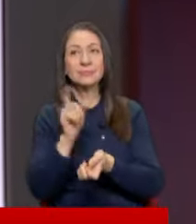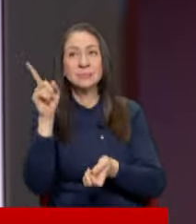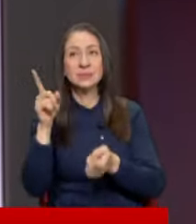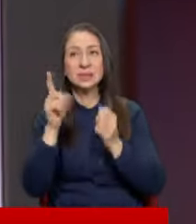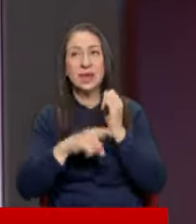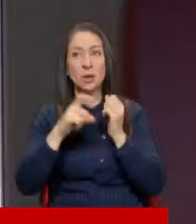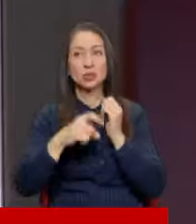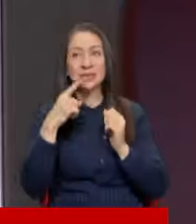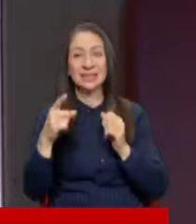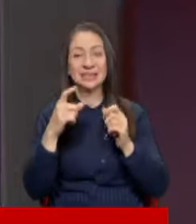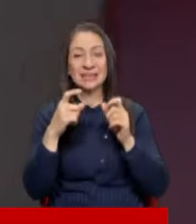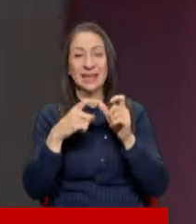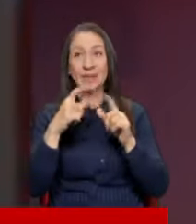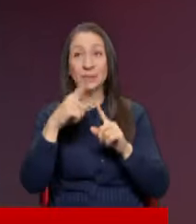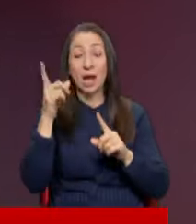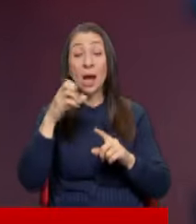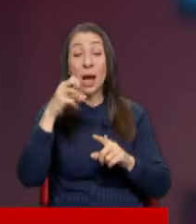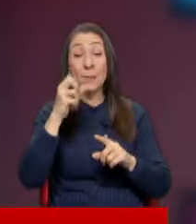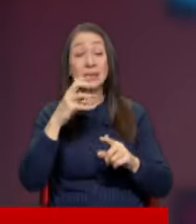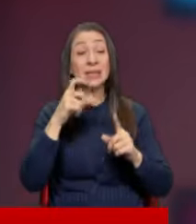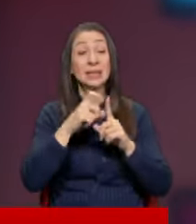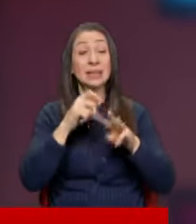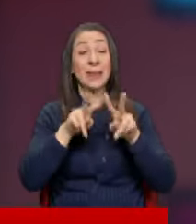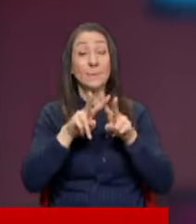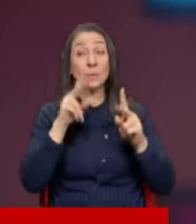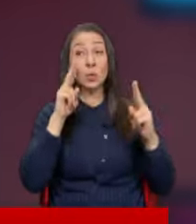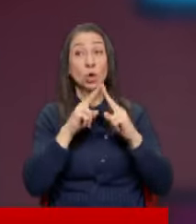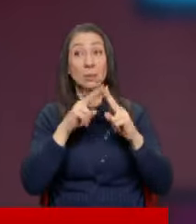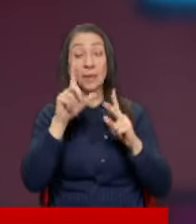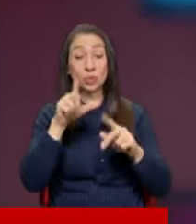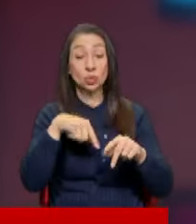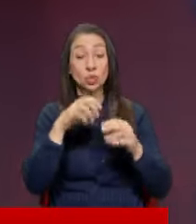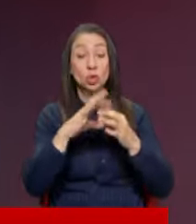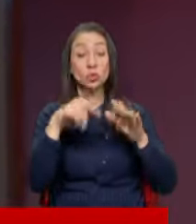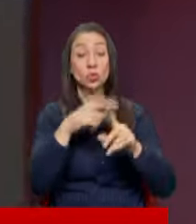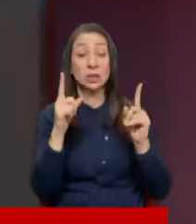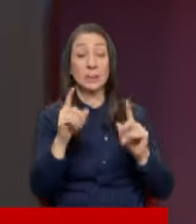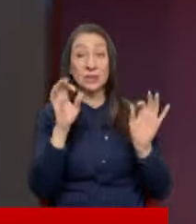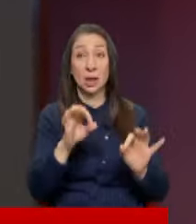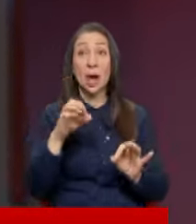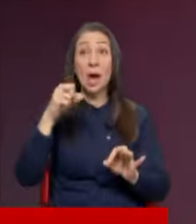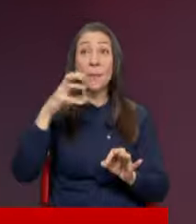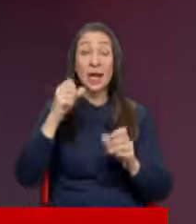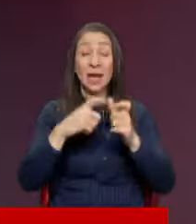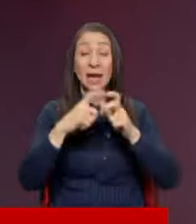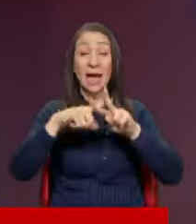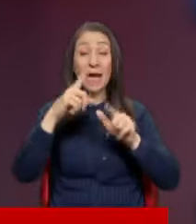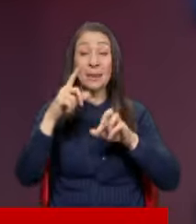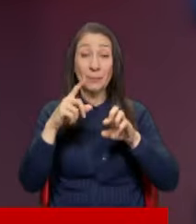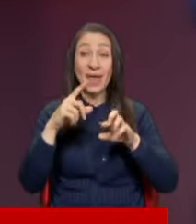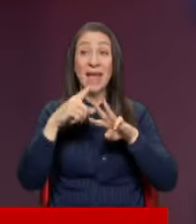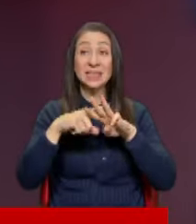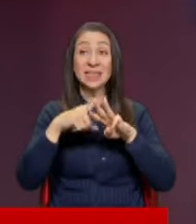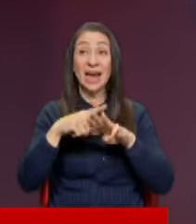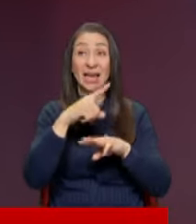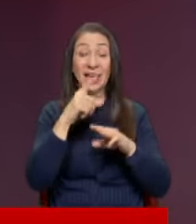terörist dedikleri Selahattin Demirtaş AKP ile den Parti görüşmeli çözüm süreci başlamalı AKP'de Galip Ensarioğlu ne dedi